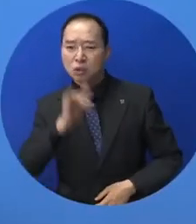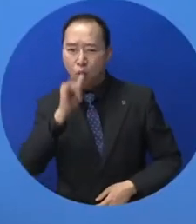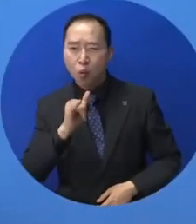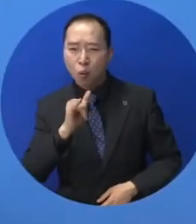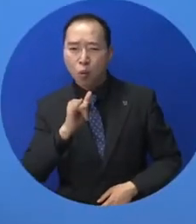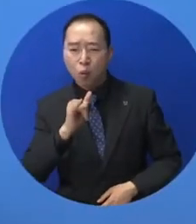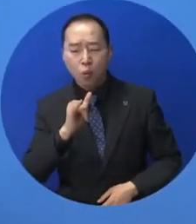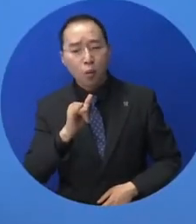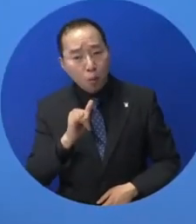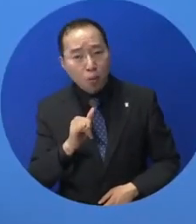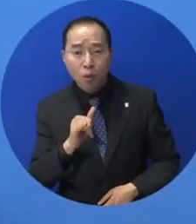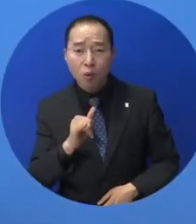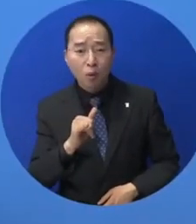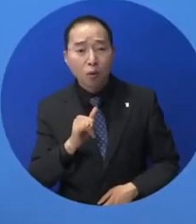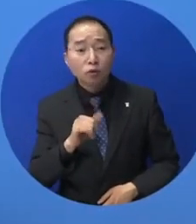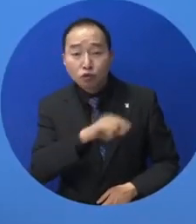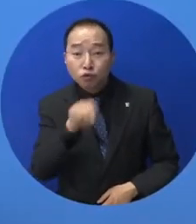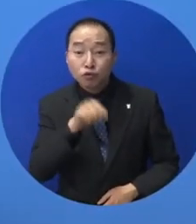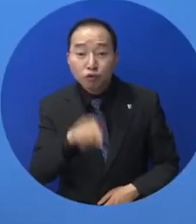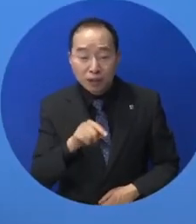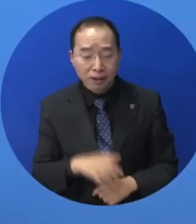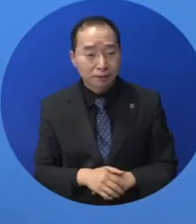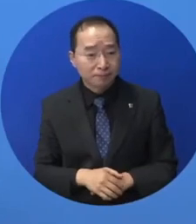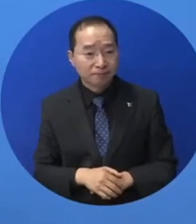별칭이 있으리라고 생각하는데 그중에서